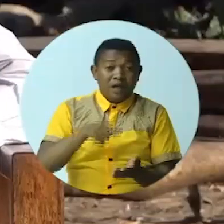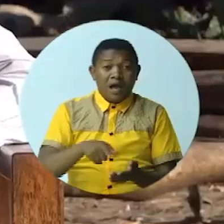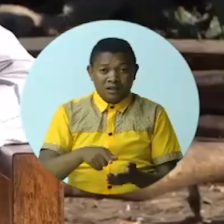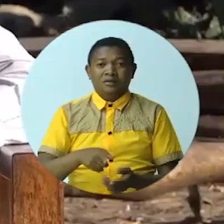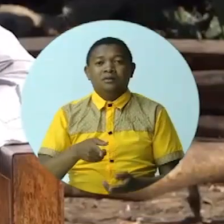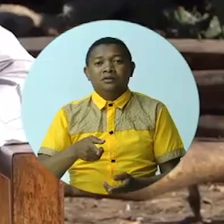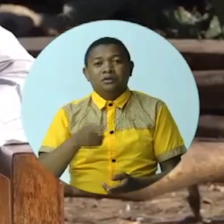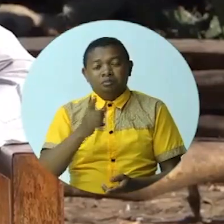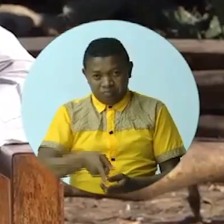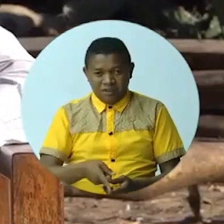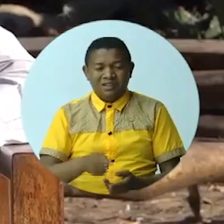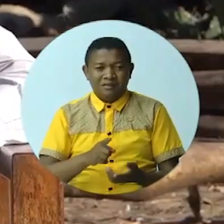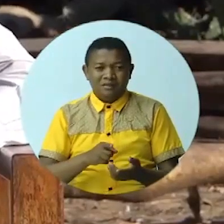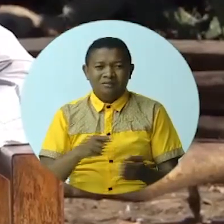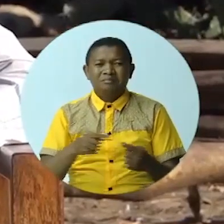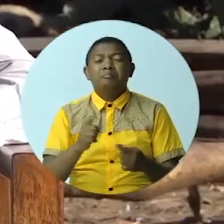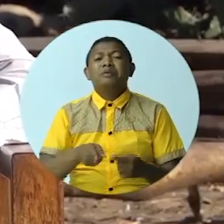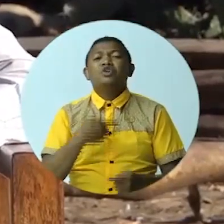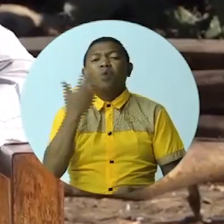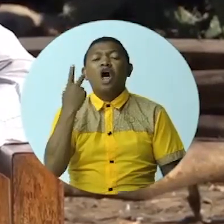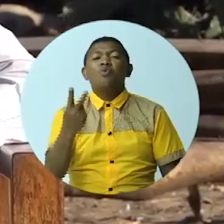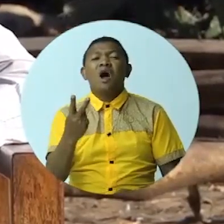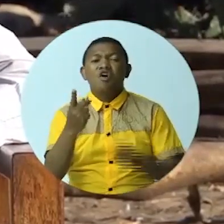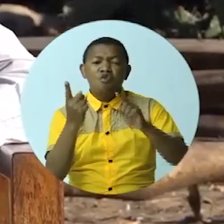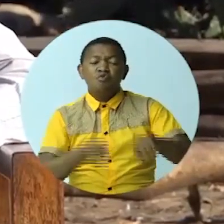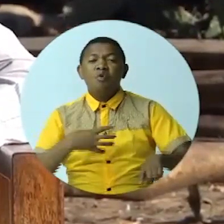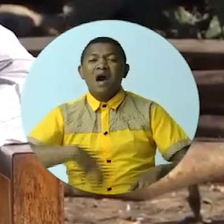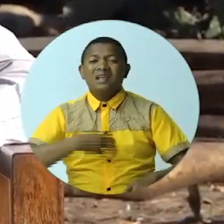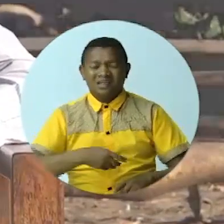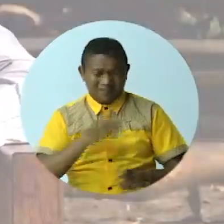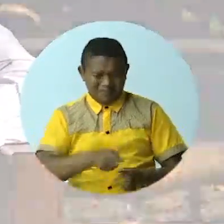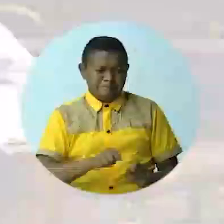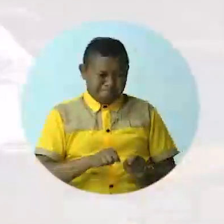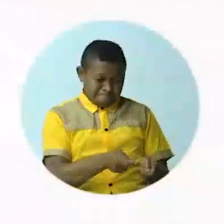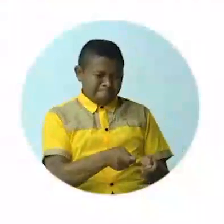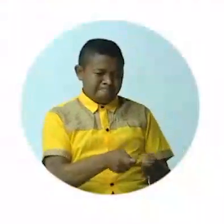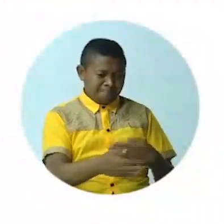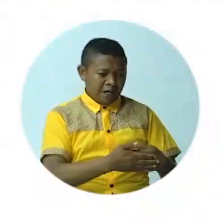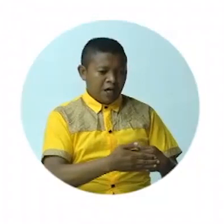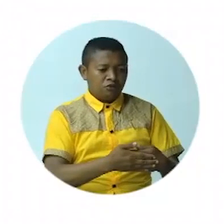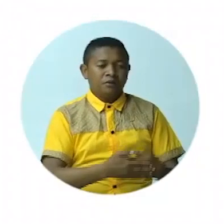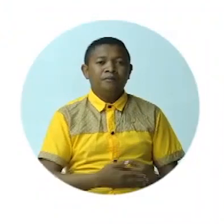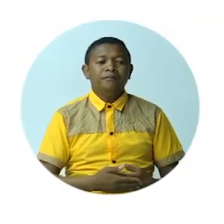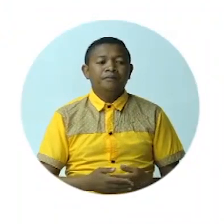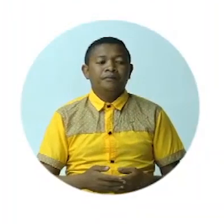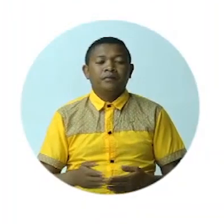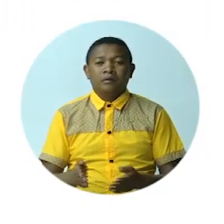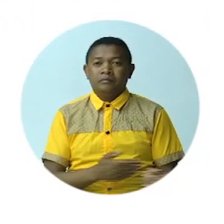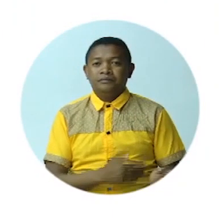io olona anankiray io. Ny fepetra mikasika ny fisokafan'ny toeram-pivavahana